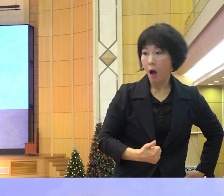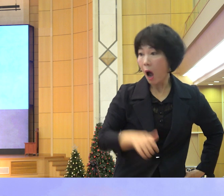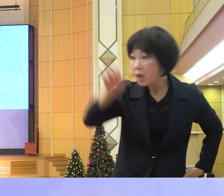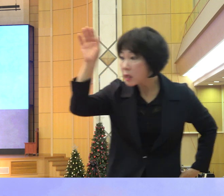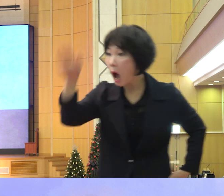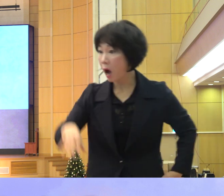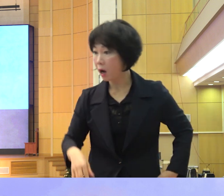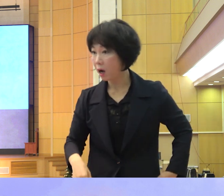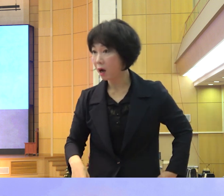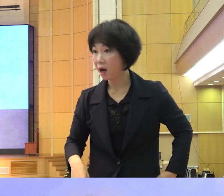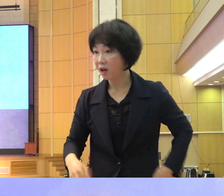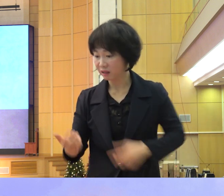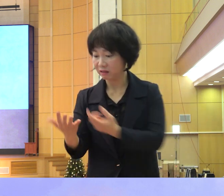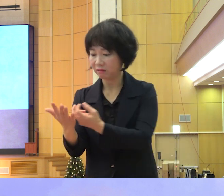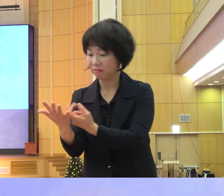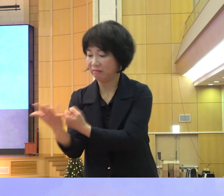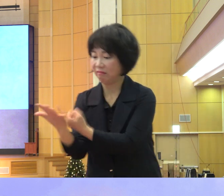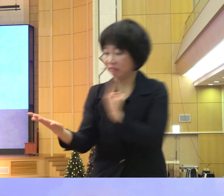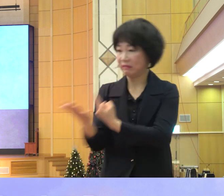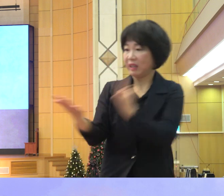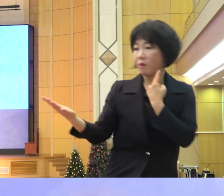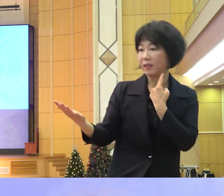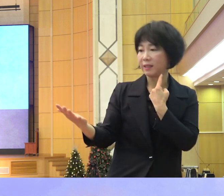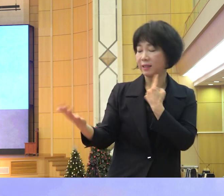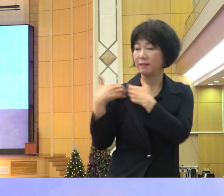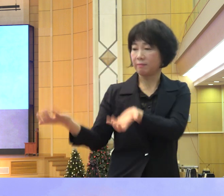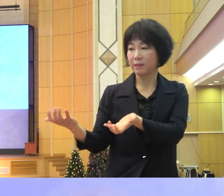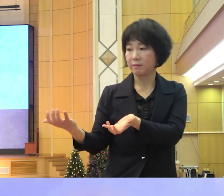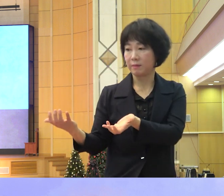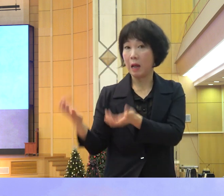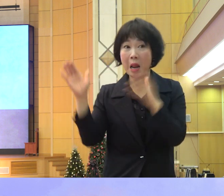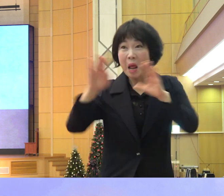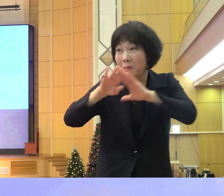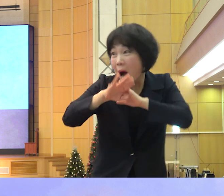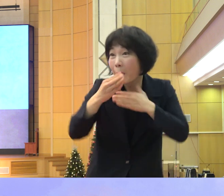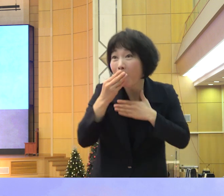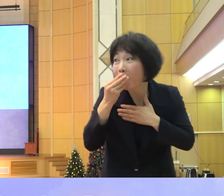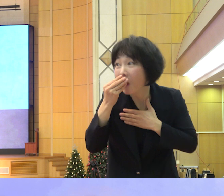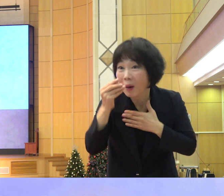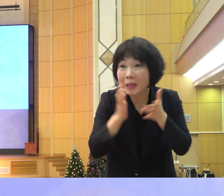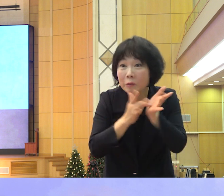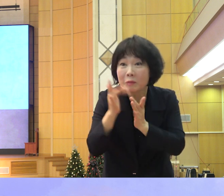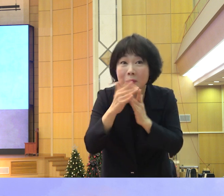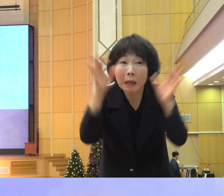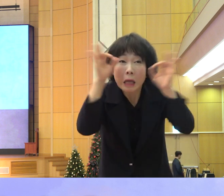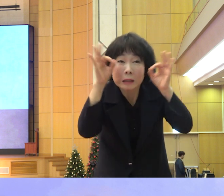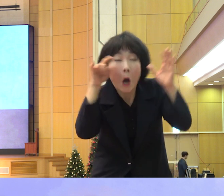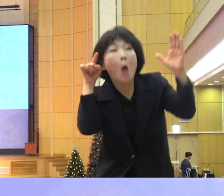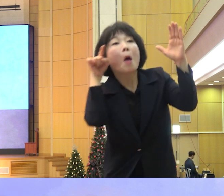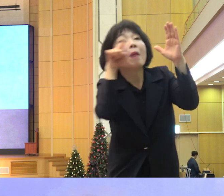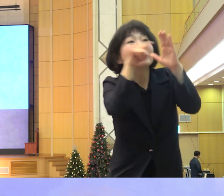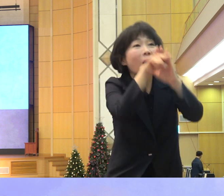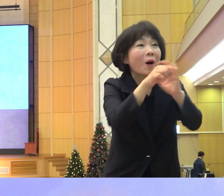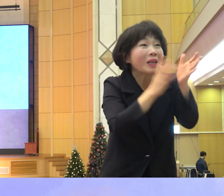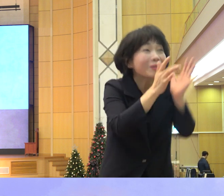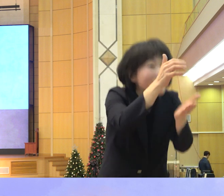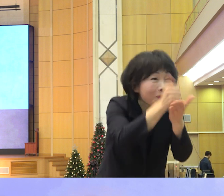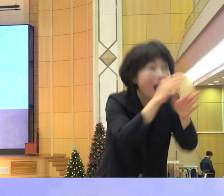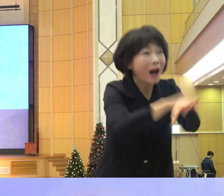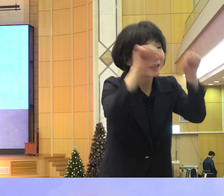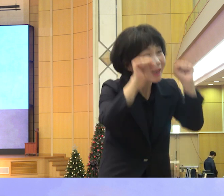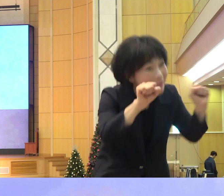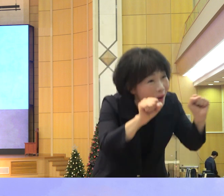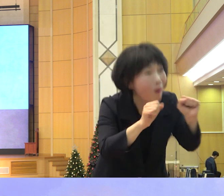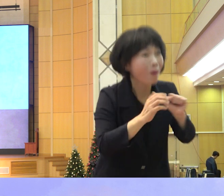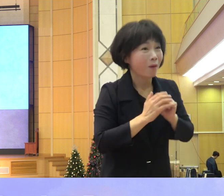그러는데 제가 생각할 땐 절대 2단이 아닙니다. 하나님이 보내신 분이 틀림없습니다. 그랬더니 예수님께서